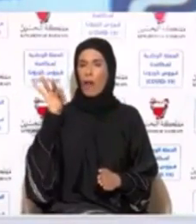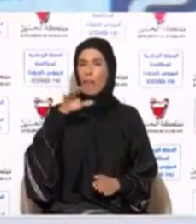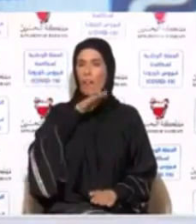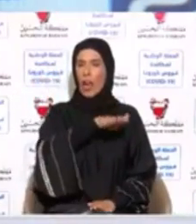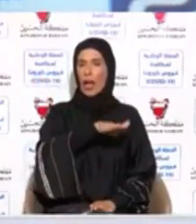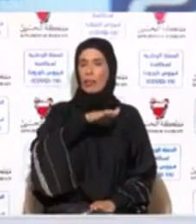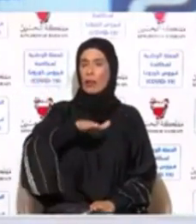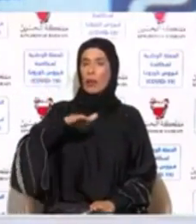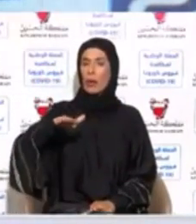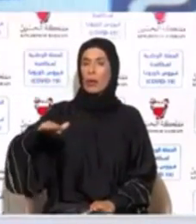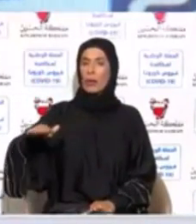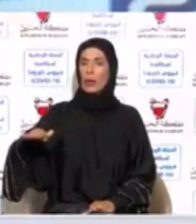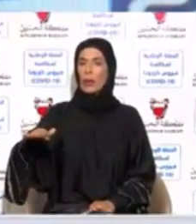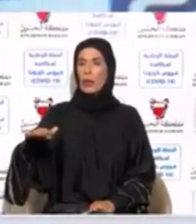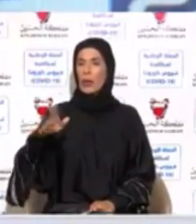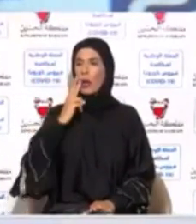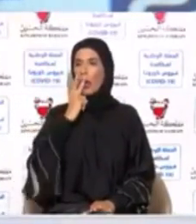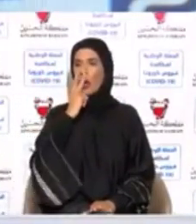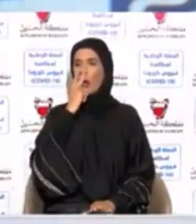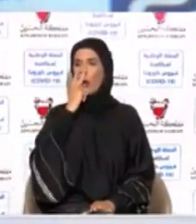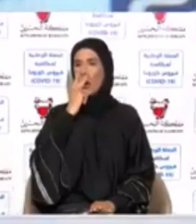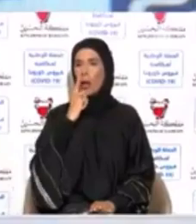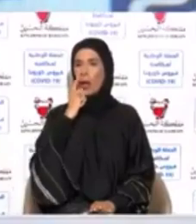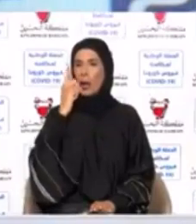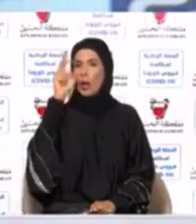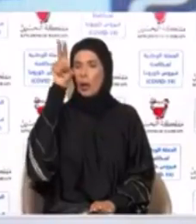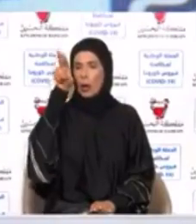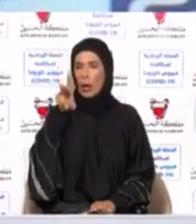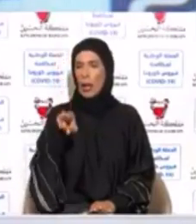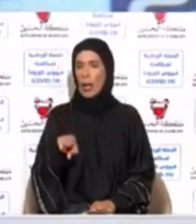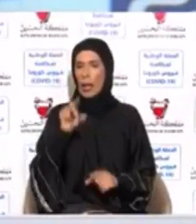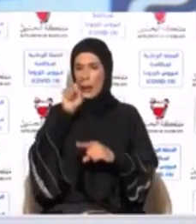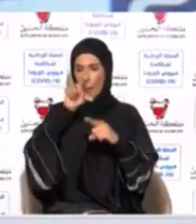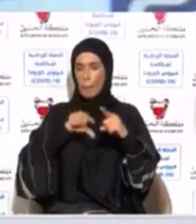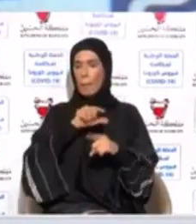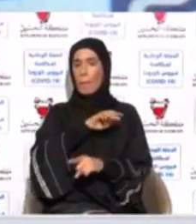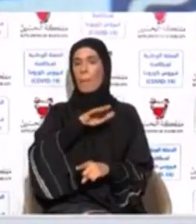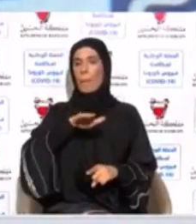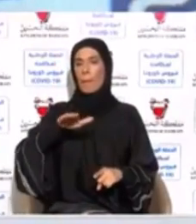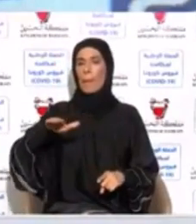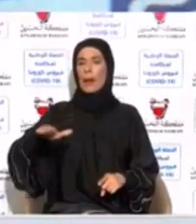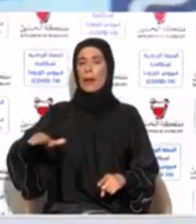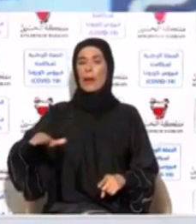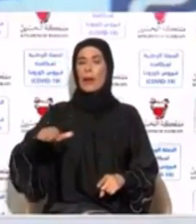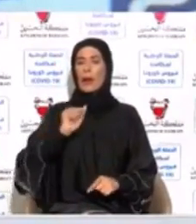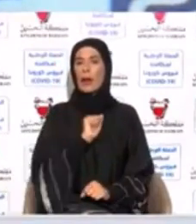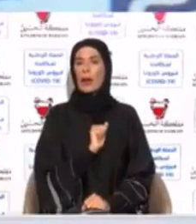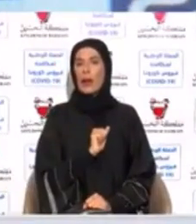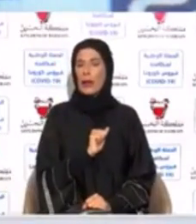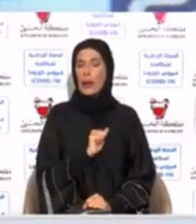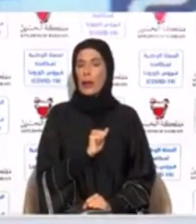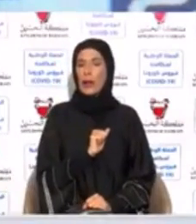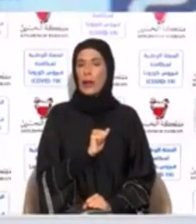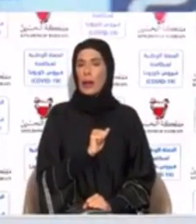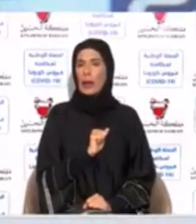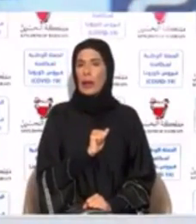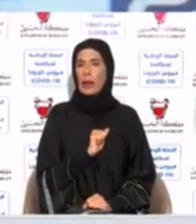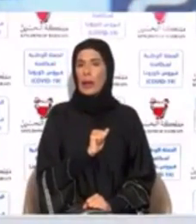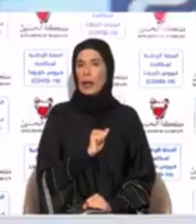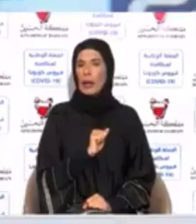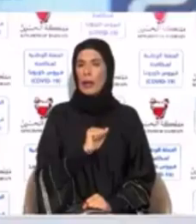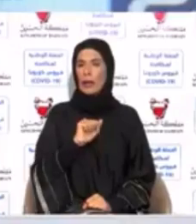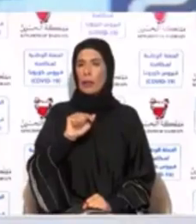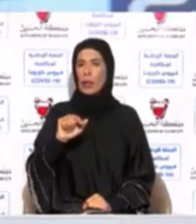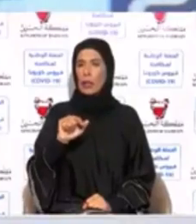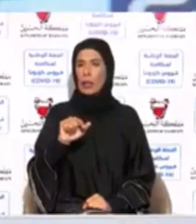الأطفال، لاحظوا أن في نسبة بسيطة من الأطفال يكون عندهم سندروم، هو الاسم العلمي إلى Multi